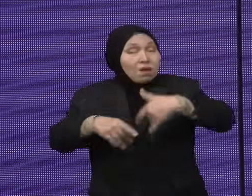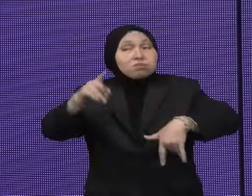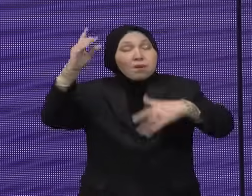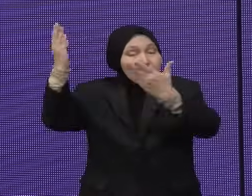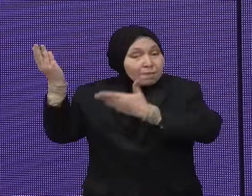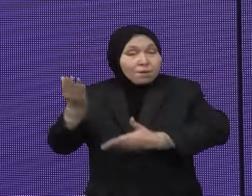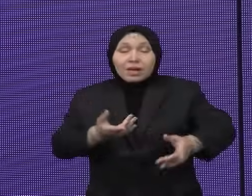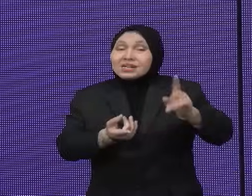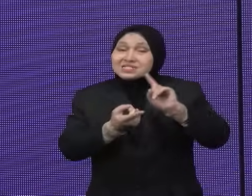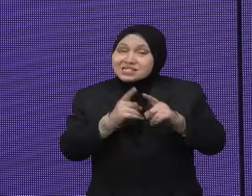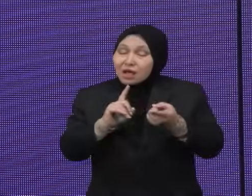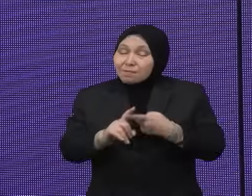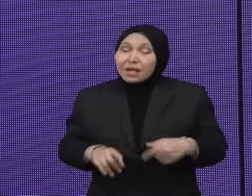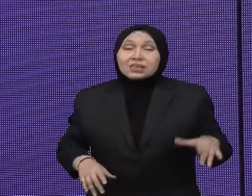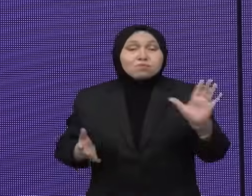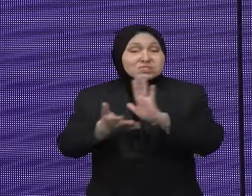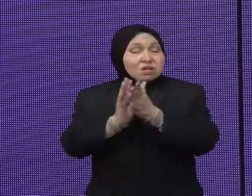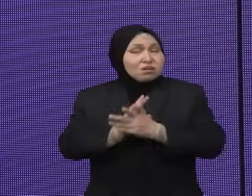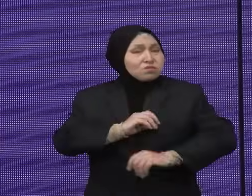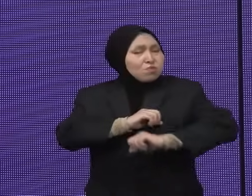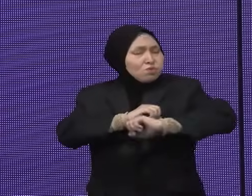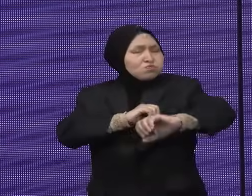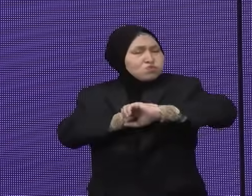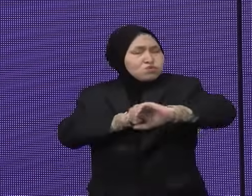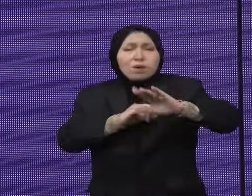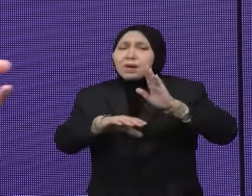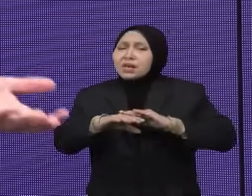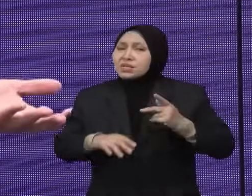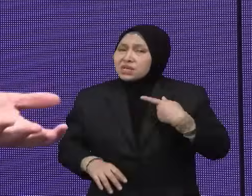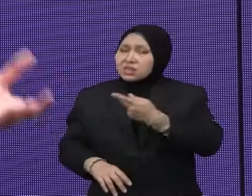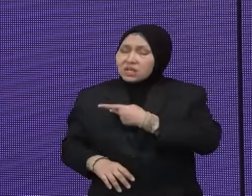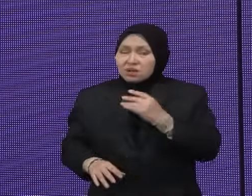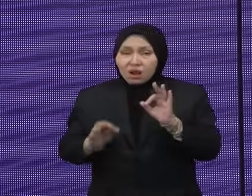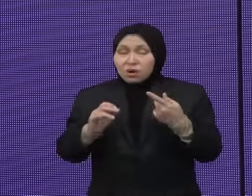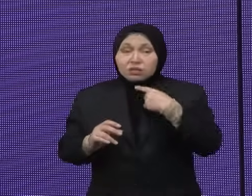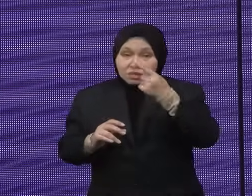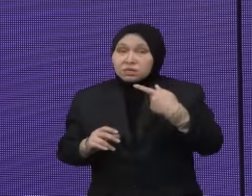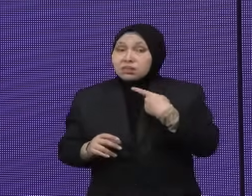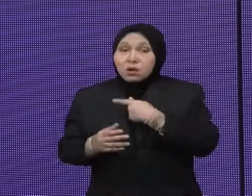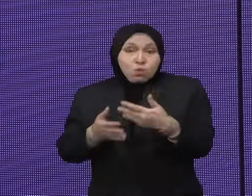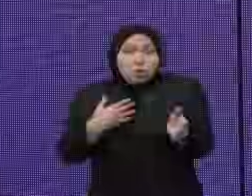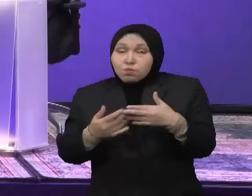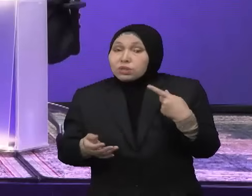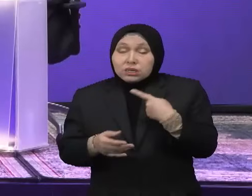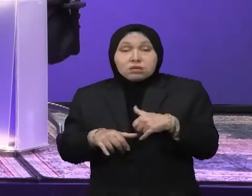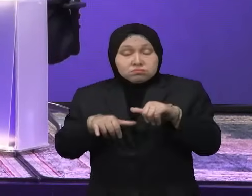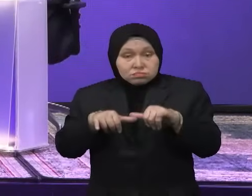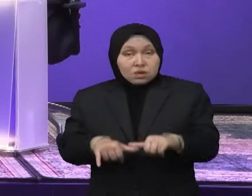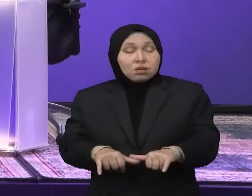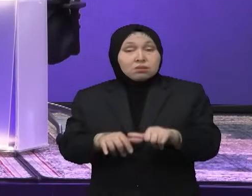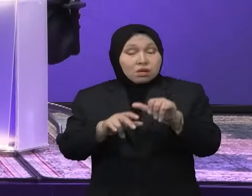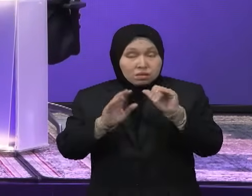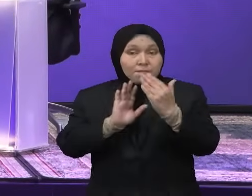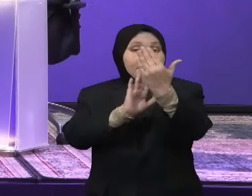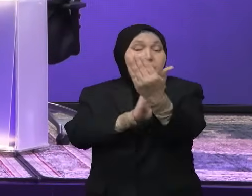para sahabat dan juga ia sebagai satu seruan kepada kita. Ya, kalau katakan kita Ustaz ya, walaupun kita ni duduk depan TV